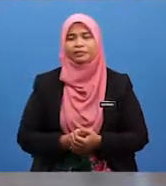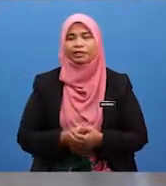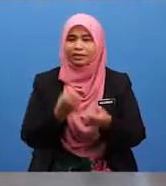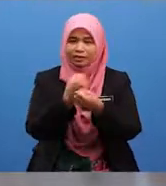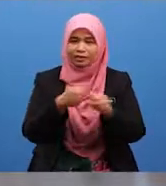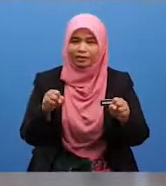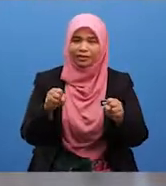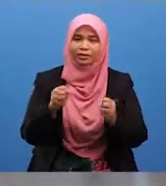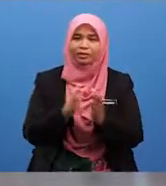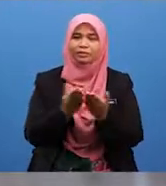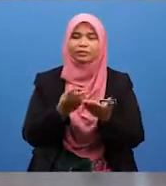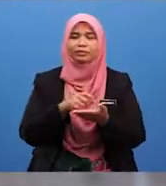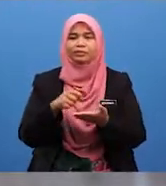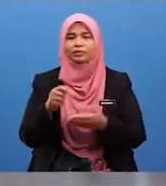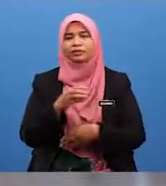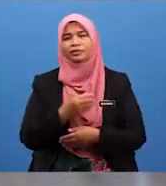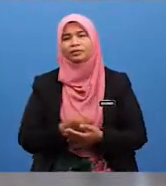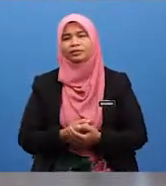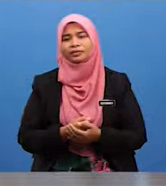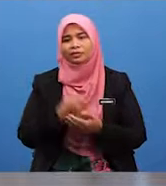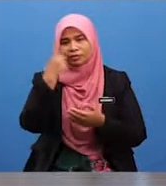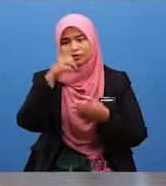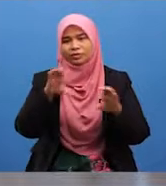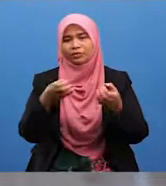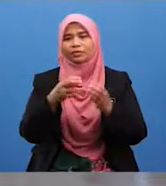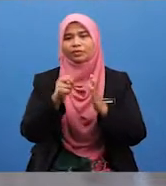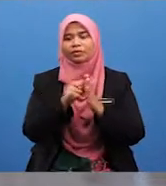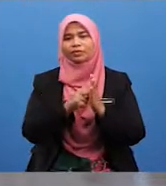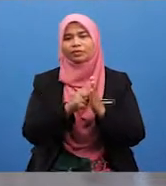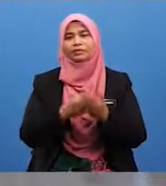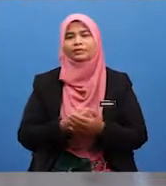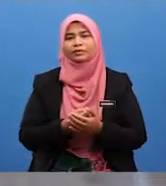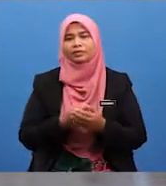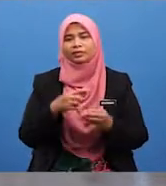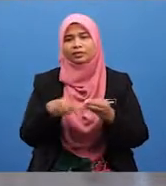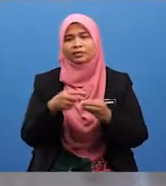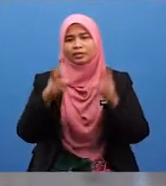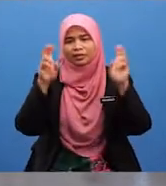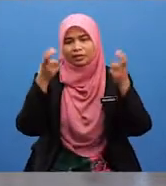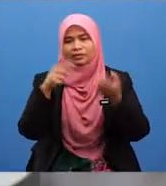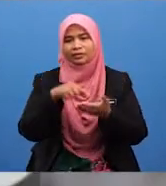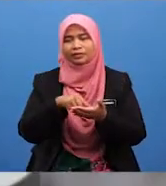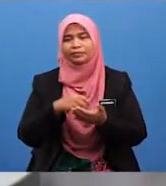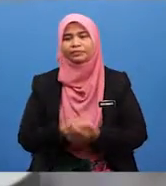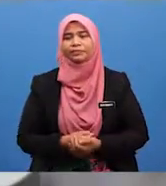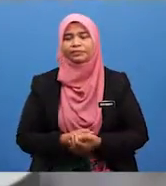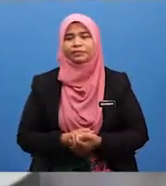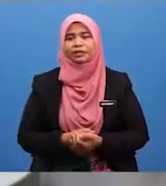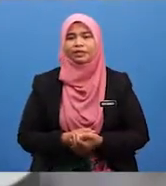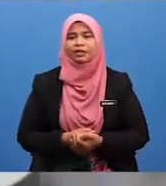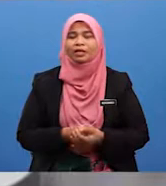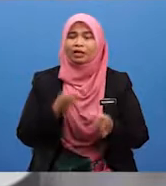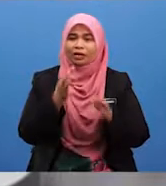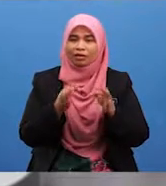dahulu buku tulis dan pensel untuk membuat nota dan catatan tentang topik kita.